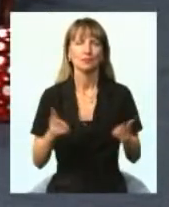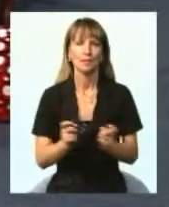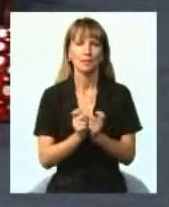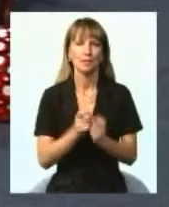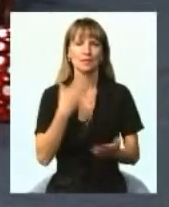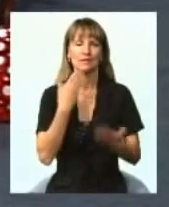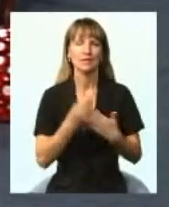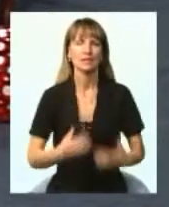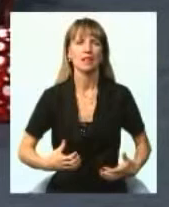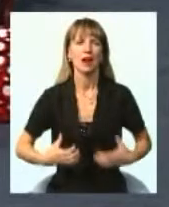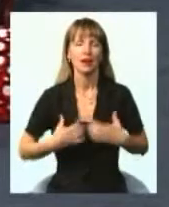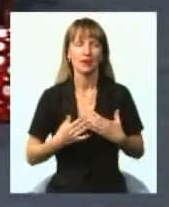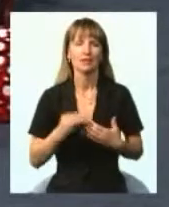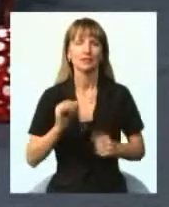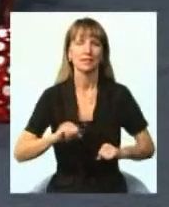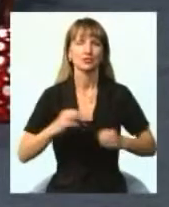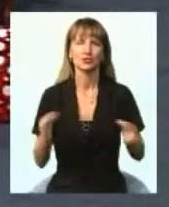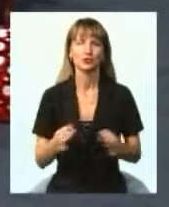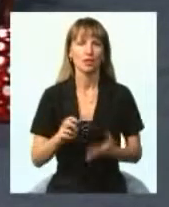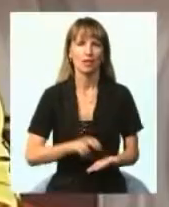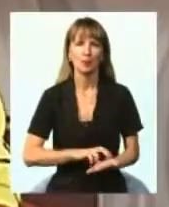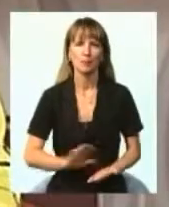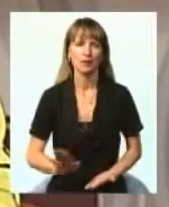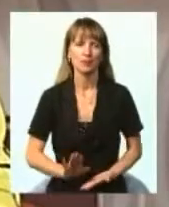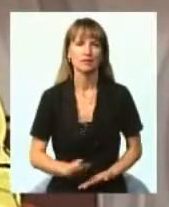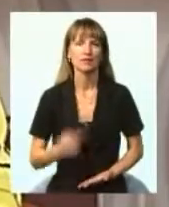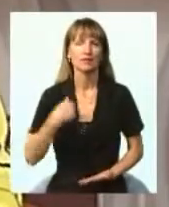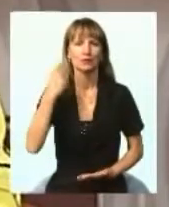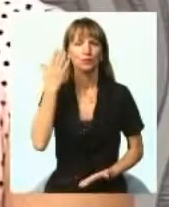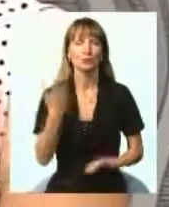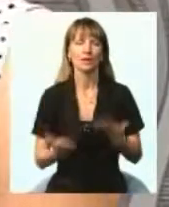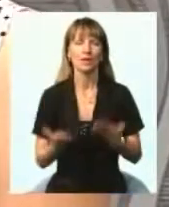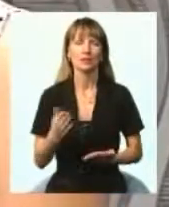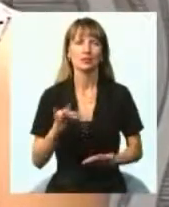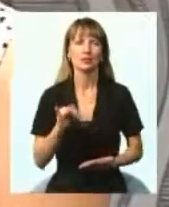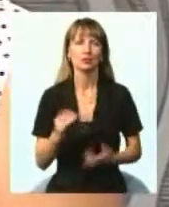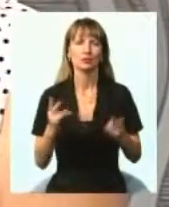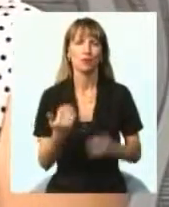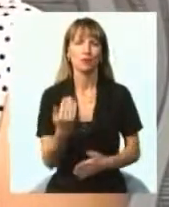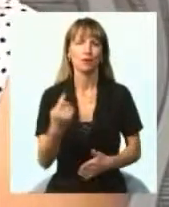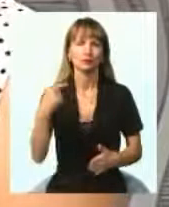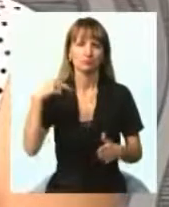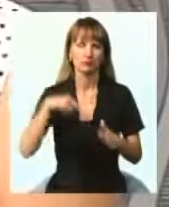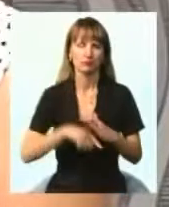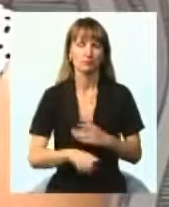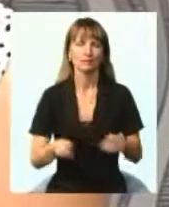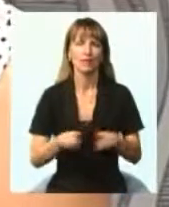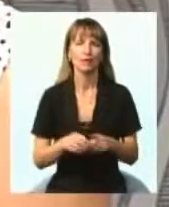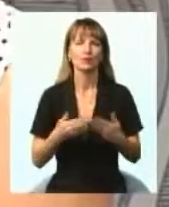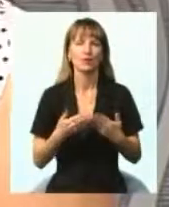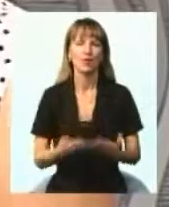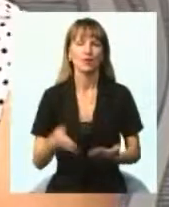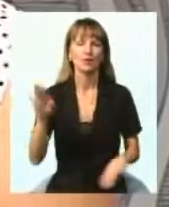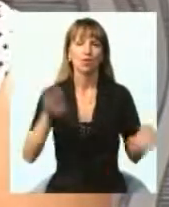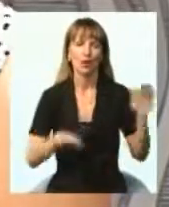побороти свої страхи і старатися нічого не боятися. Ну, я гадаю, якщо вже і доведеться вам спускатися з такого човна згори,